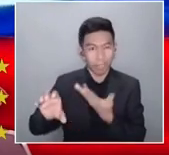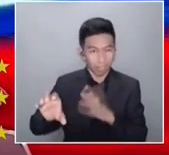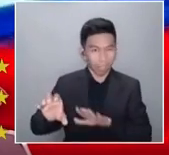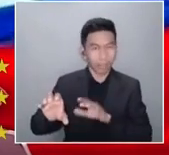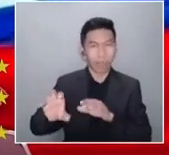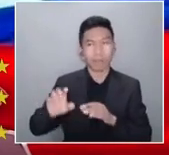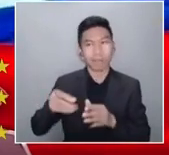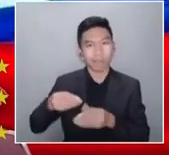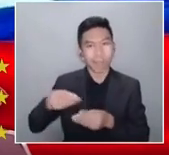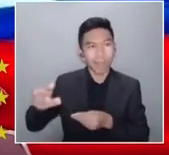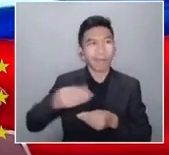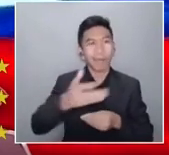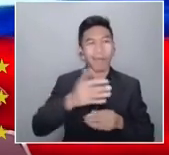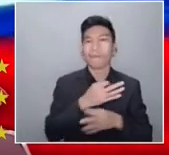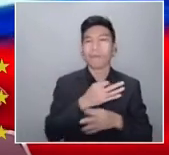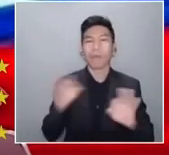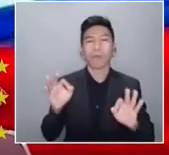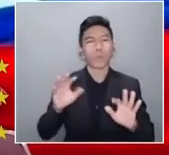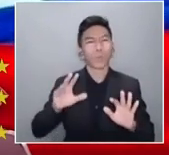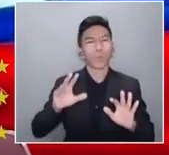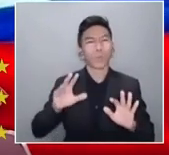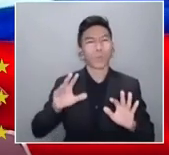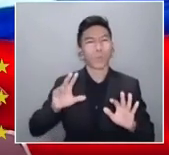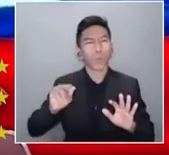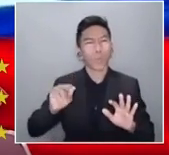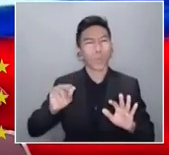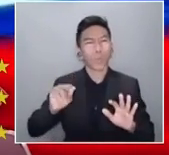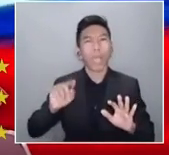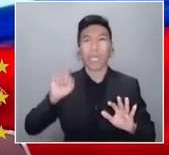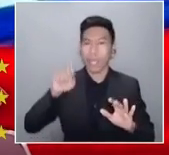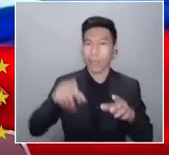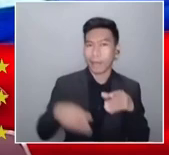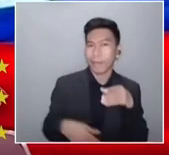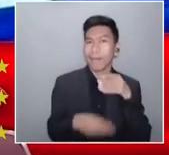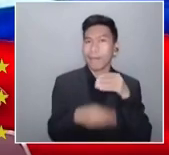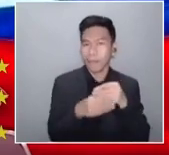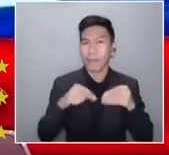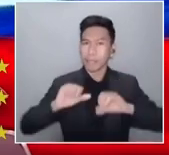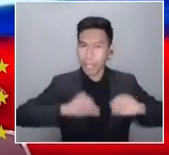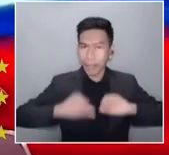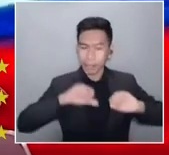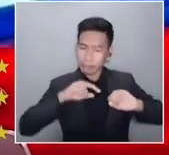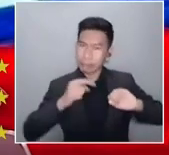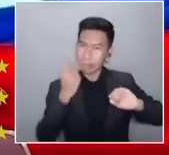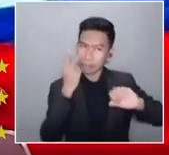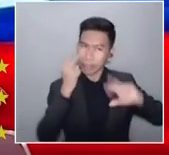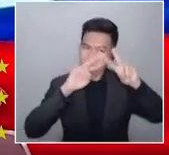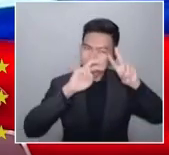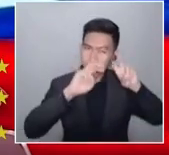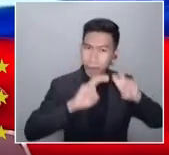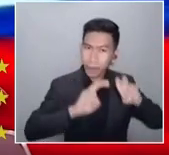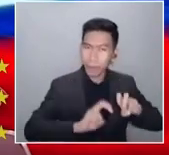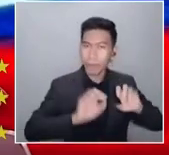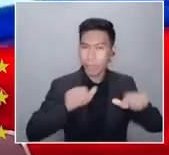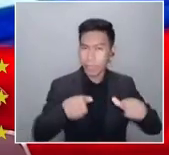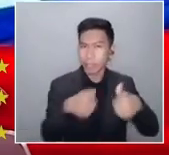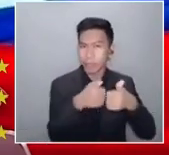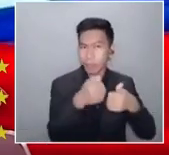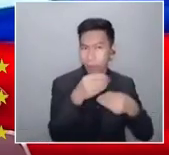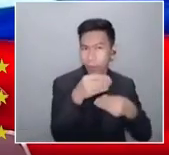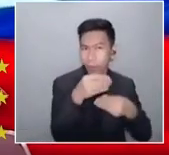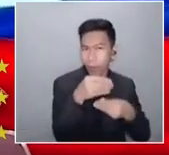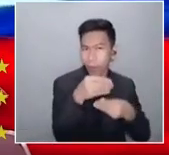hindi, i-address natin scientifically yung mga suliranin, yung mga challenges ng ating agricultural